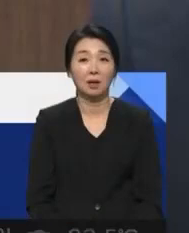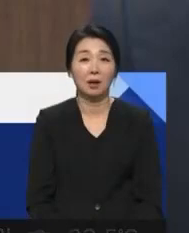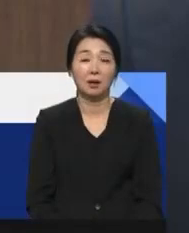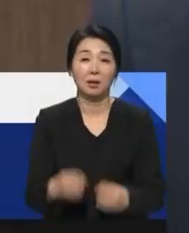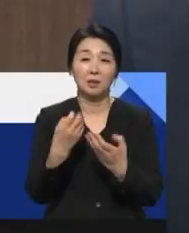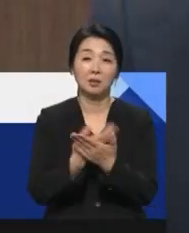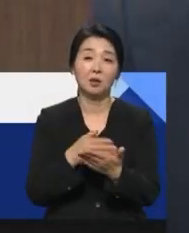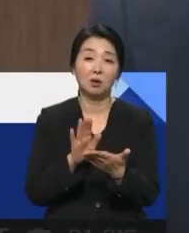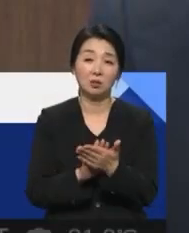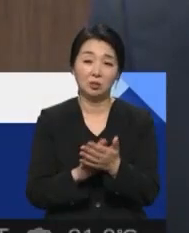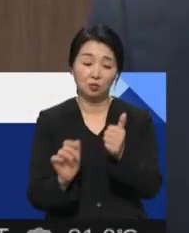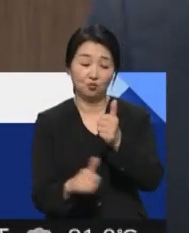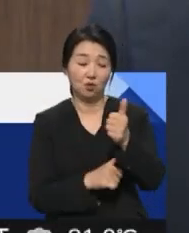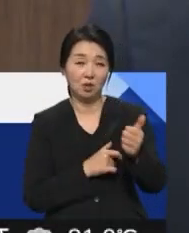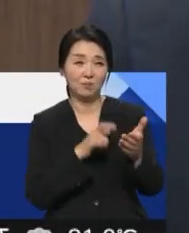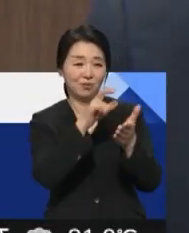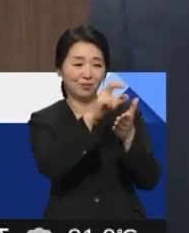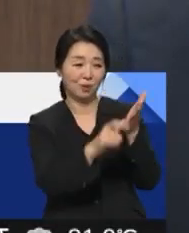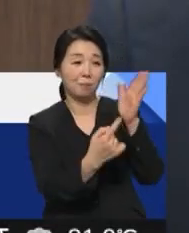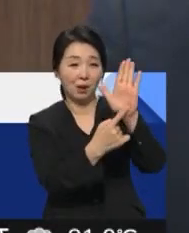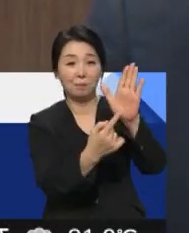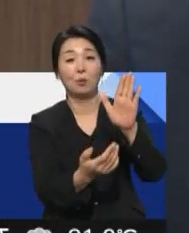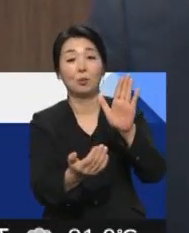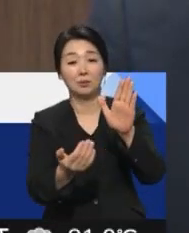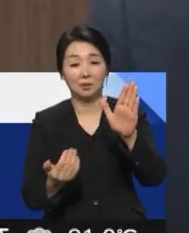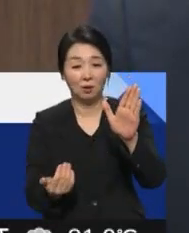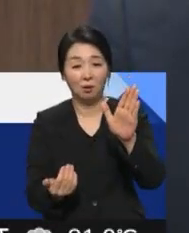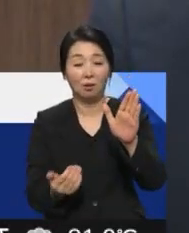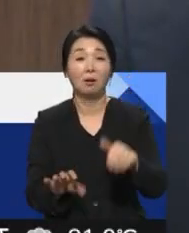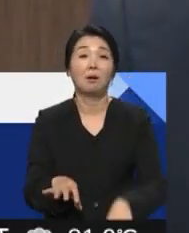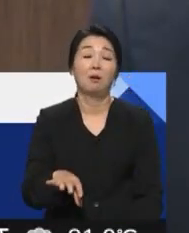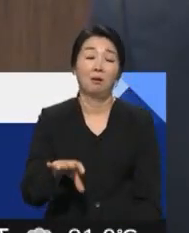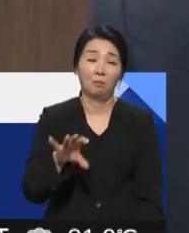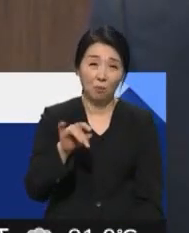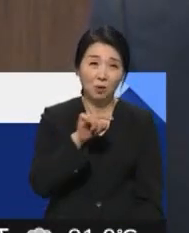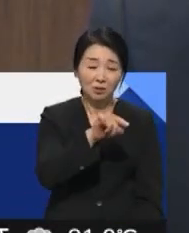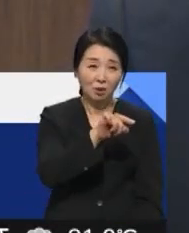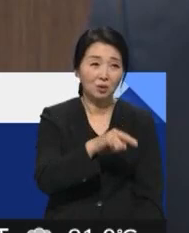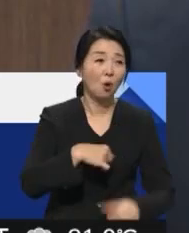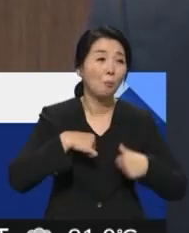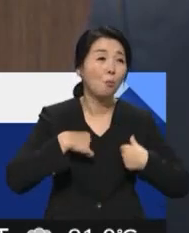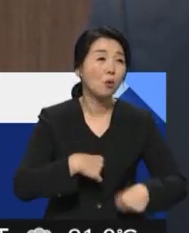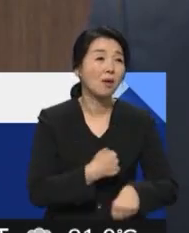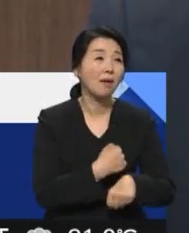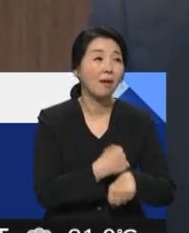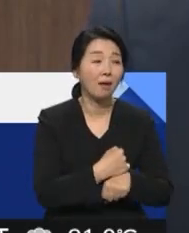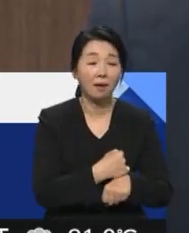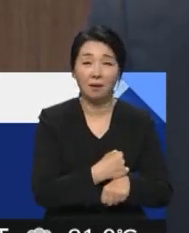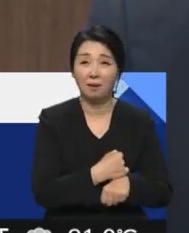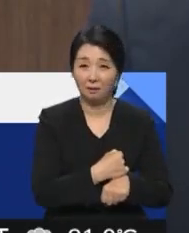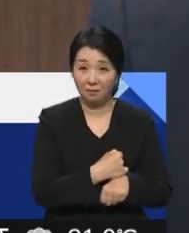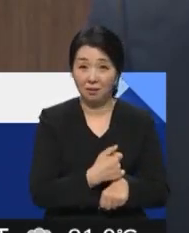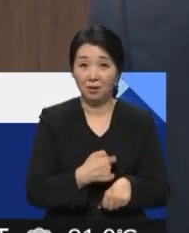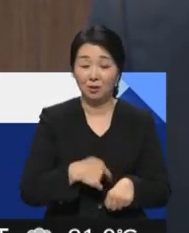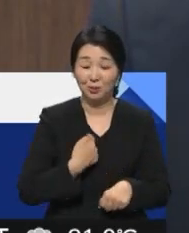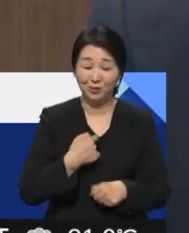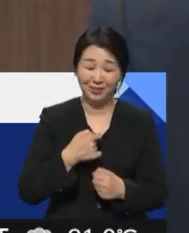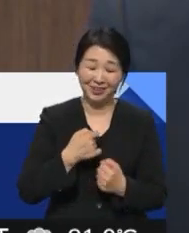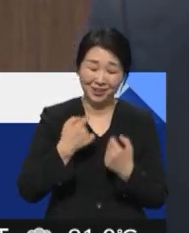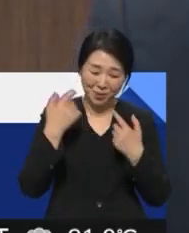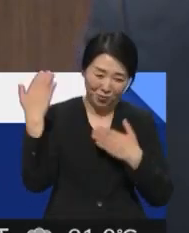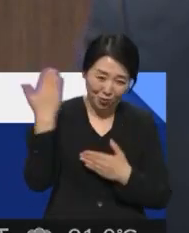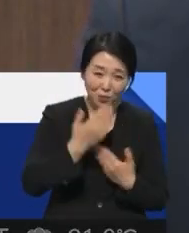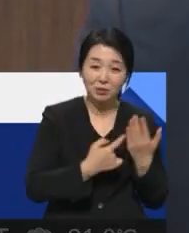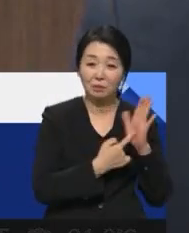혁신위원회 명단을 최종 발표하기 전에 먼저 불체포 특권 포기로 자신의 선명성을